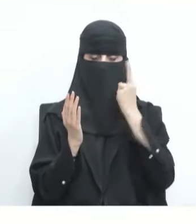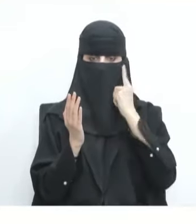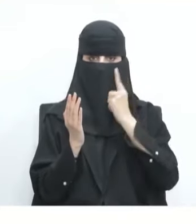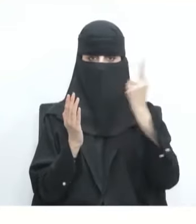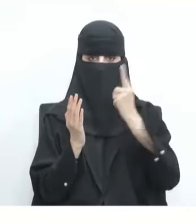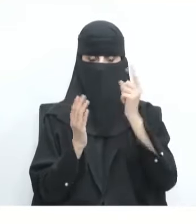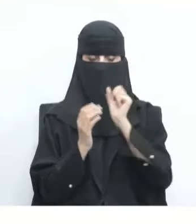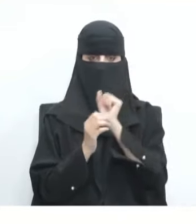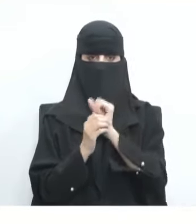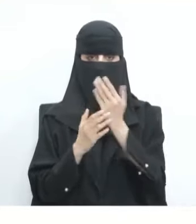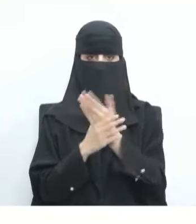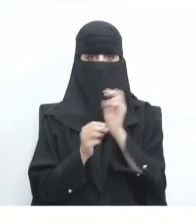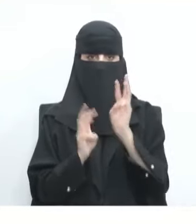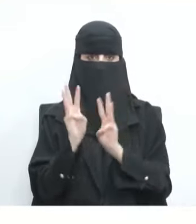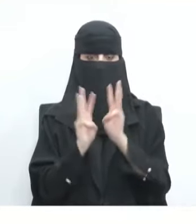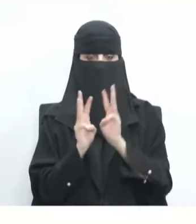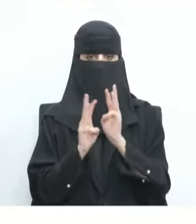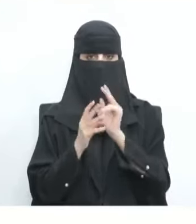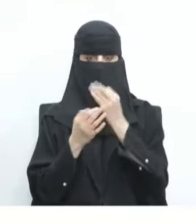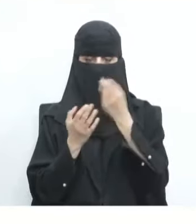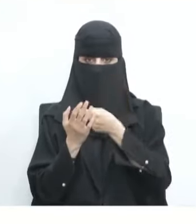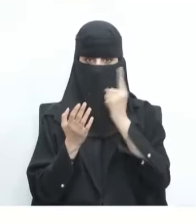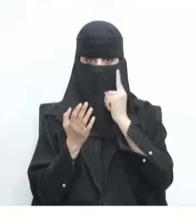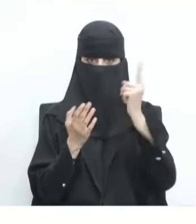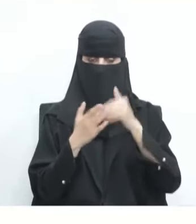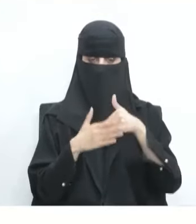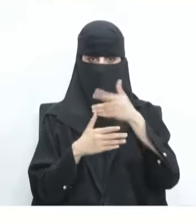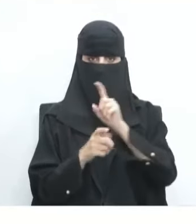ان تستمع للنص من خلاله